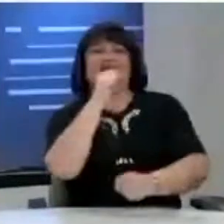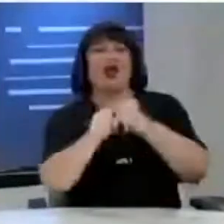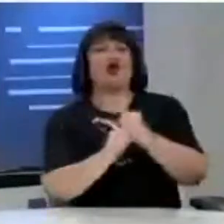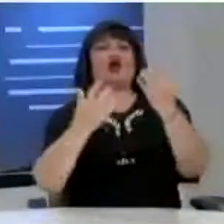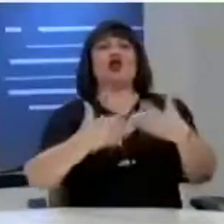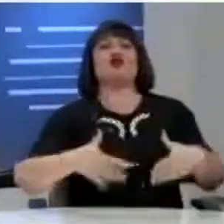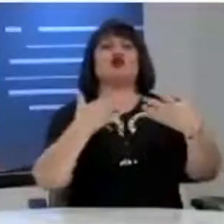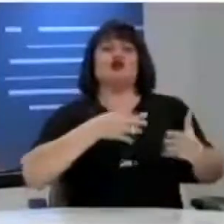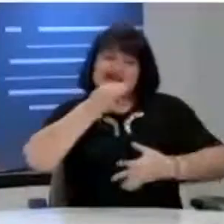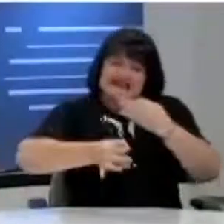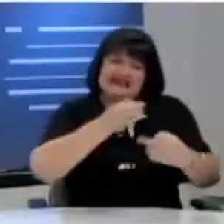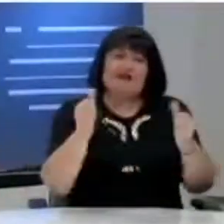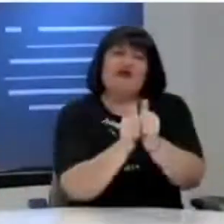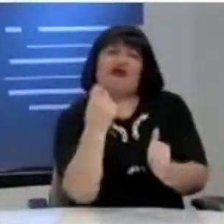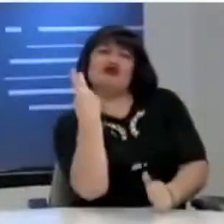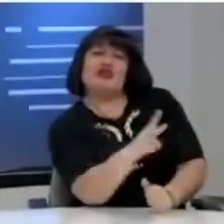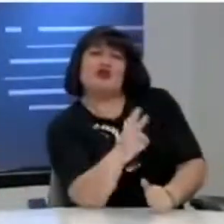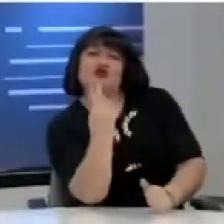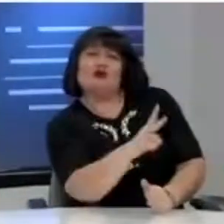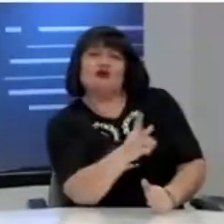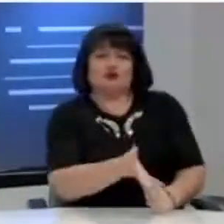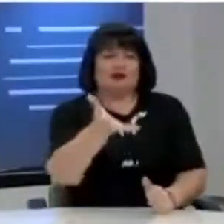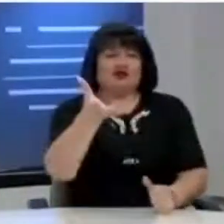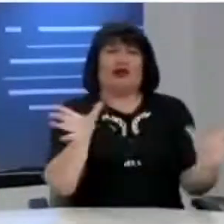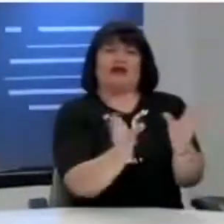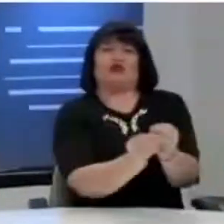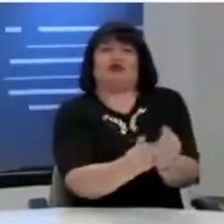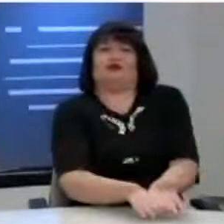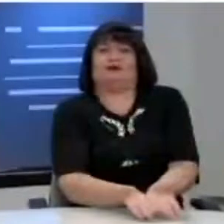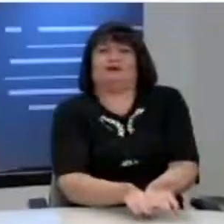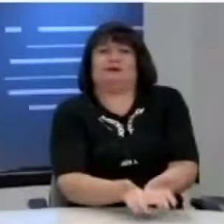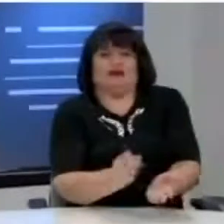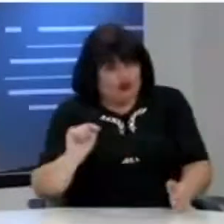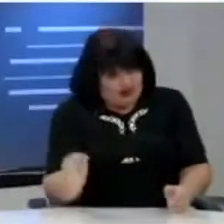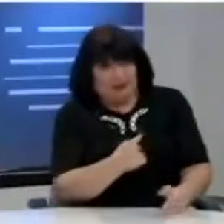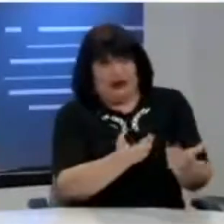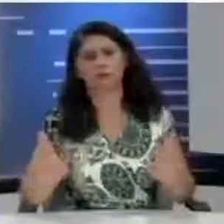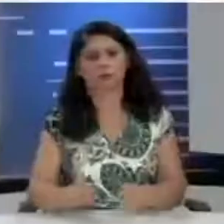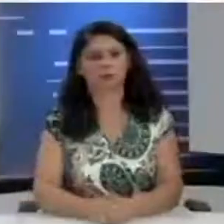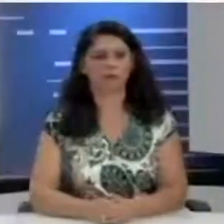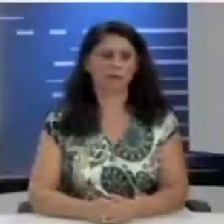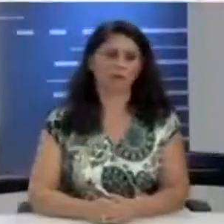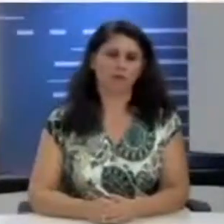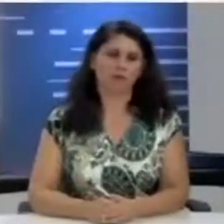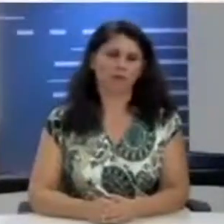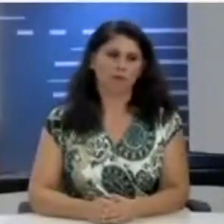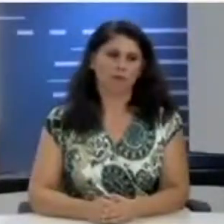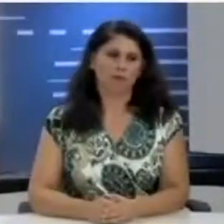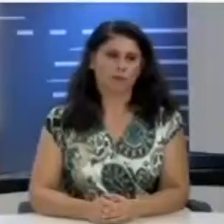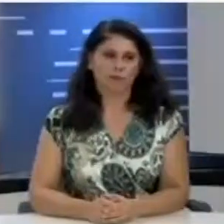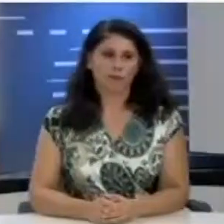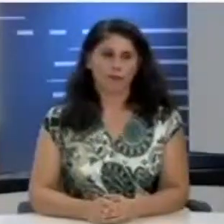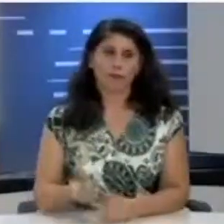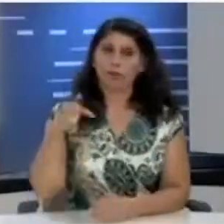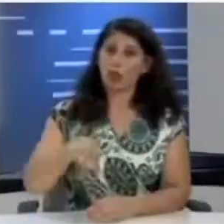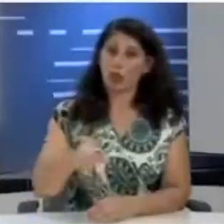που λειτουργούσε με συμβούλους και φίλους δικούς σας. Το μπραντεφέρ ανάμεσα στον Πρωθυπουργό και τον αρχηγό της αξιωματικής αντιπολίτευσης